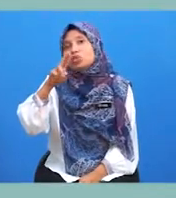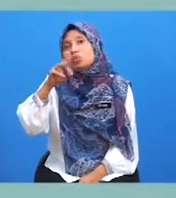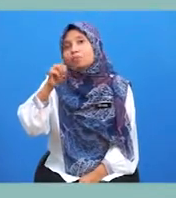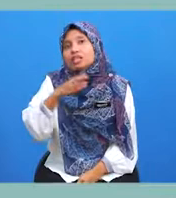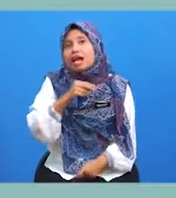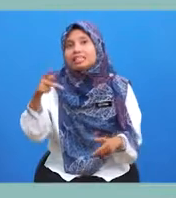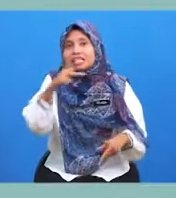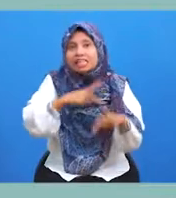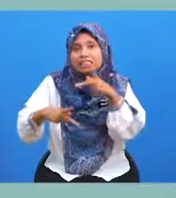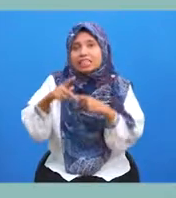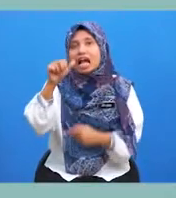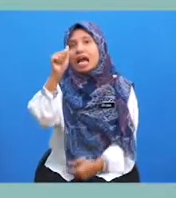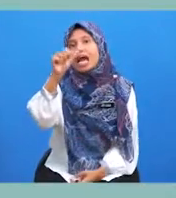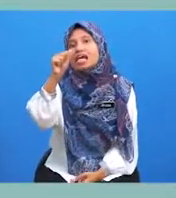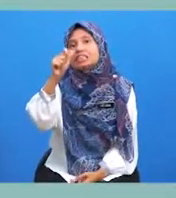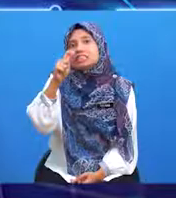kajian astronomi.